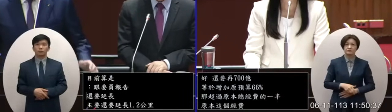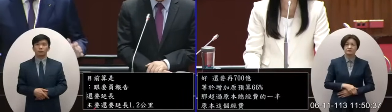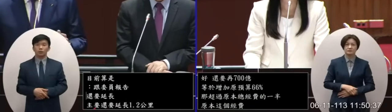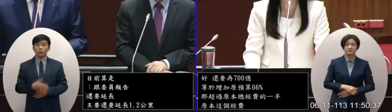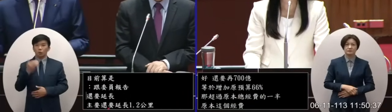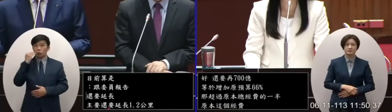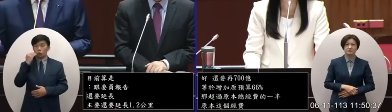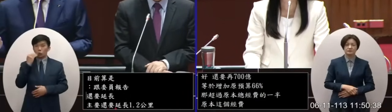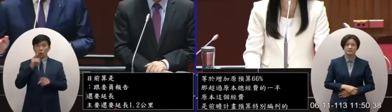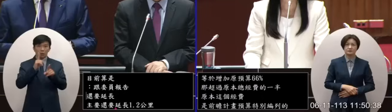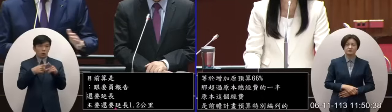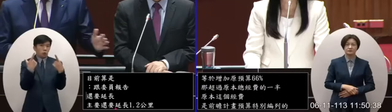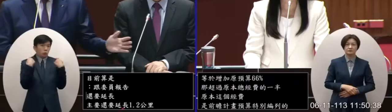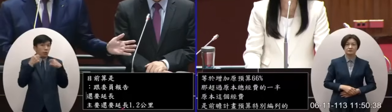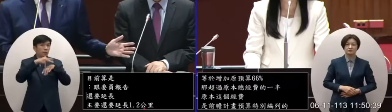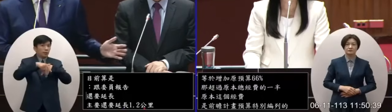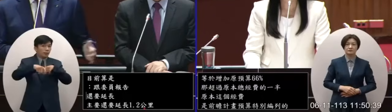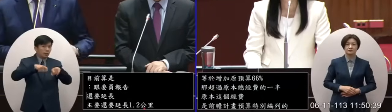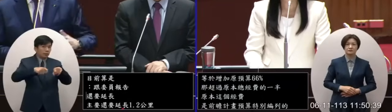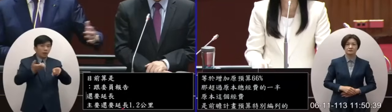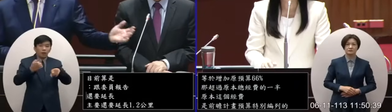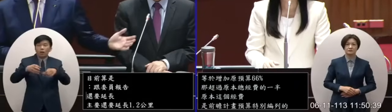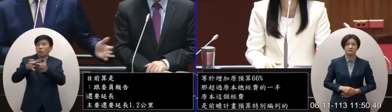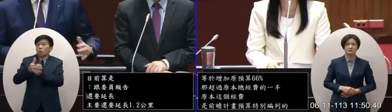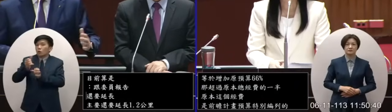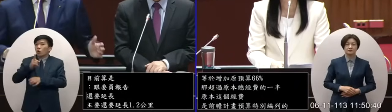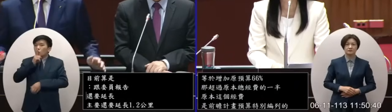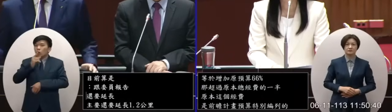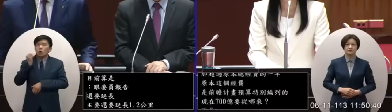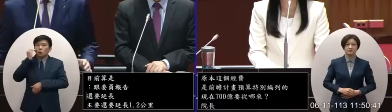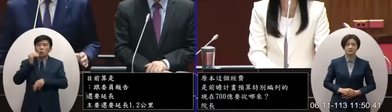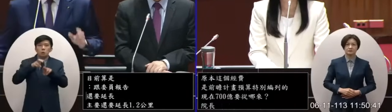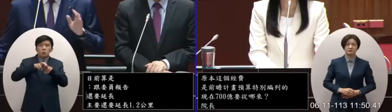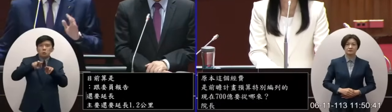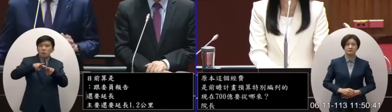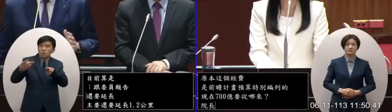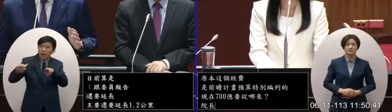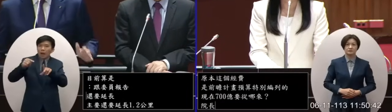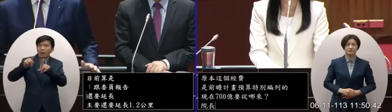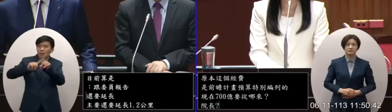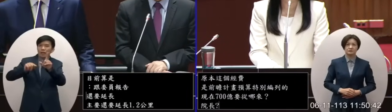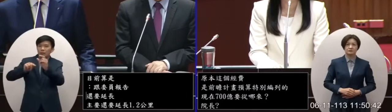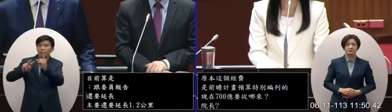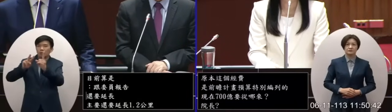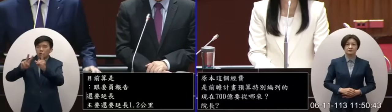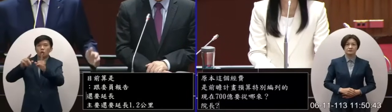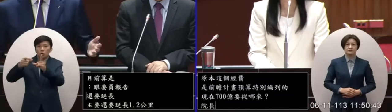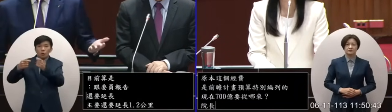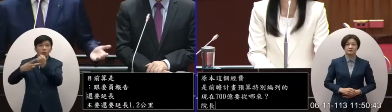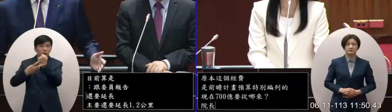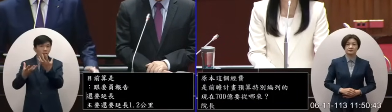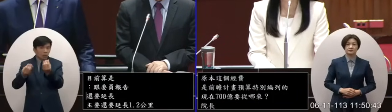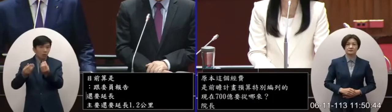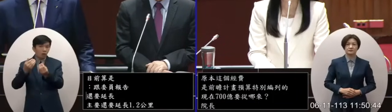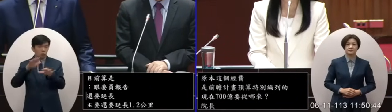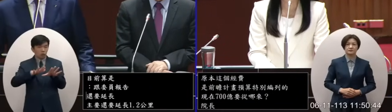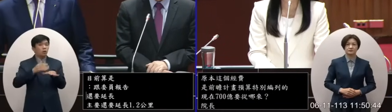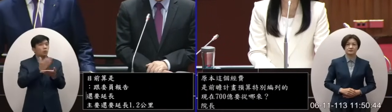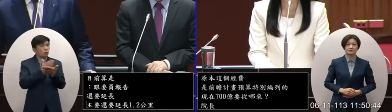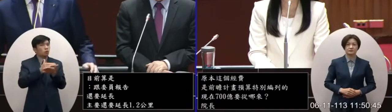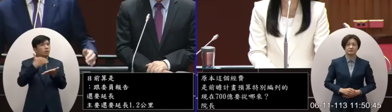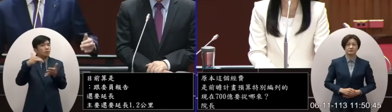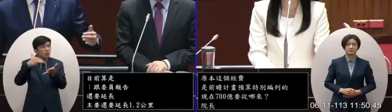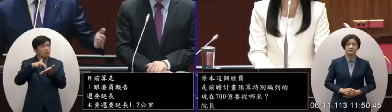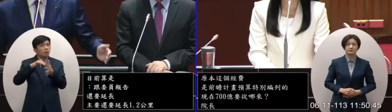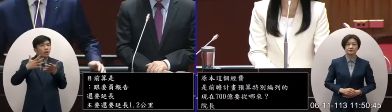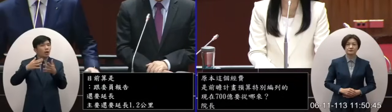照原计划，好，不再做刚刚部长说的延长了、改变了，那现在评估是700亿。但700亿现在我们已经没